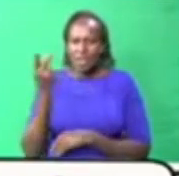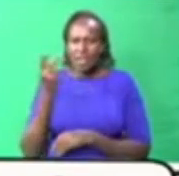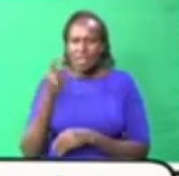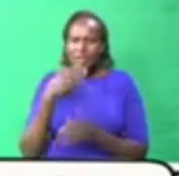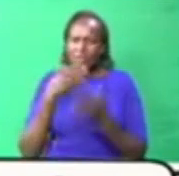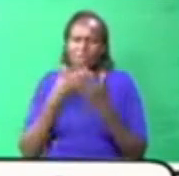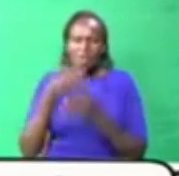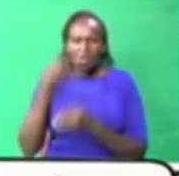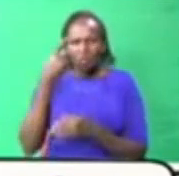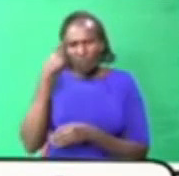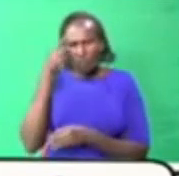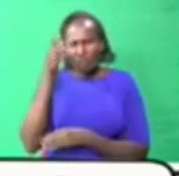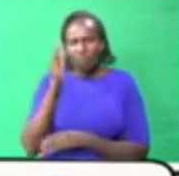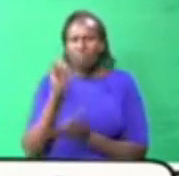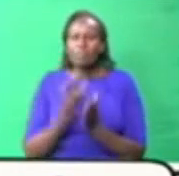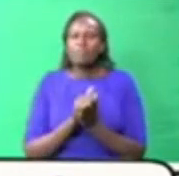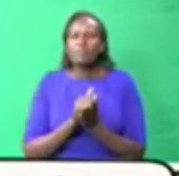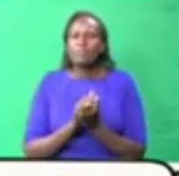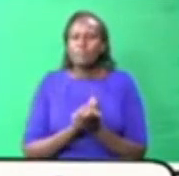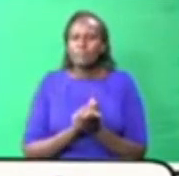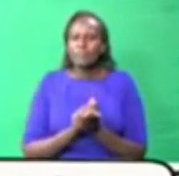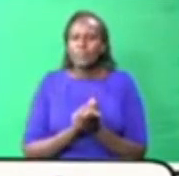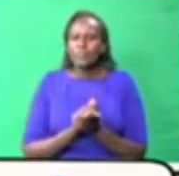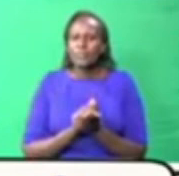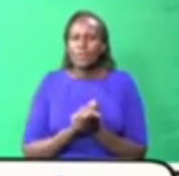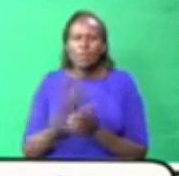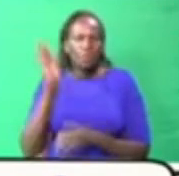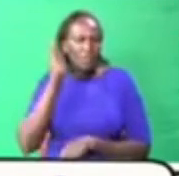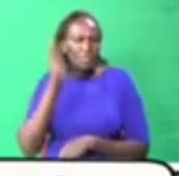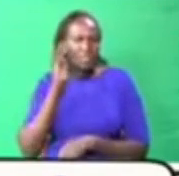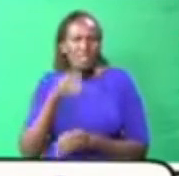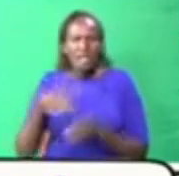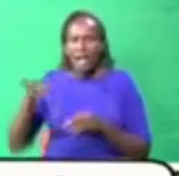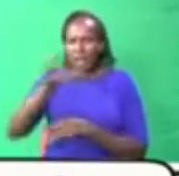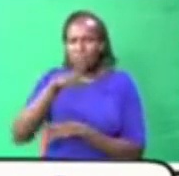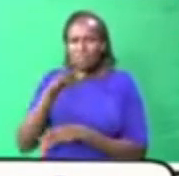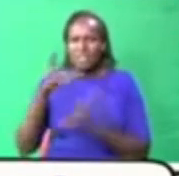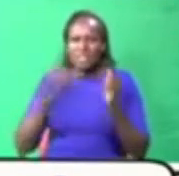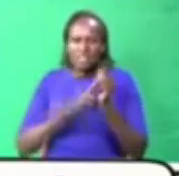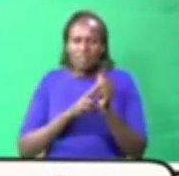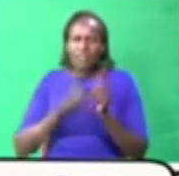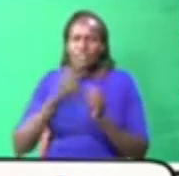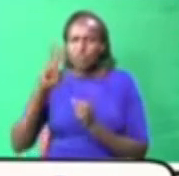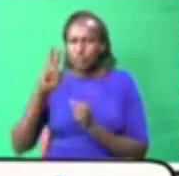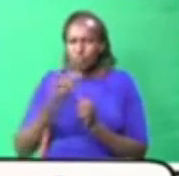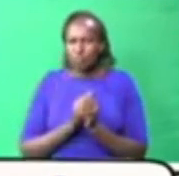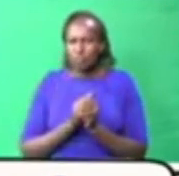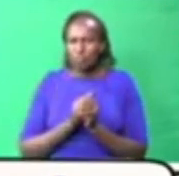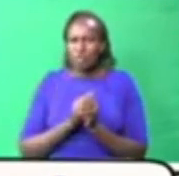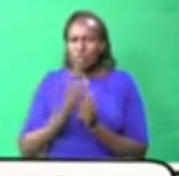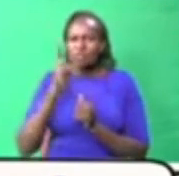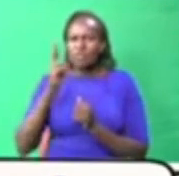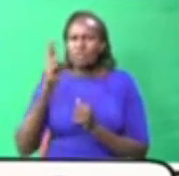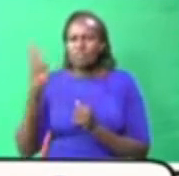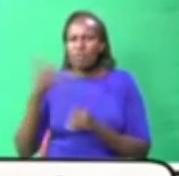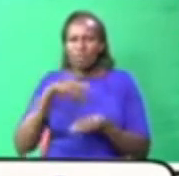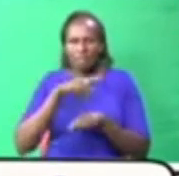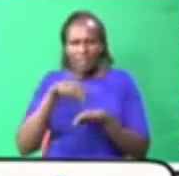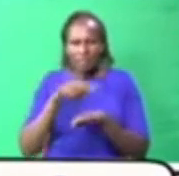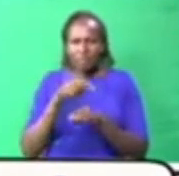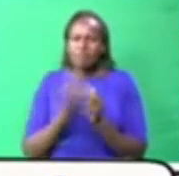But mimi nasema kwenye plague, ugasikia in a certain plague, 72,000 died. In a plague, 24,000. And it is within